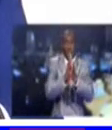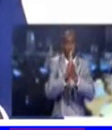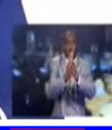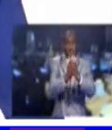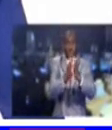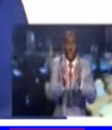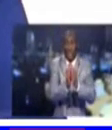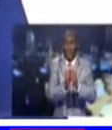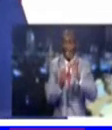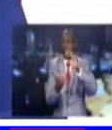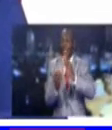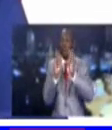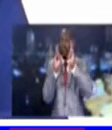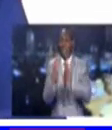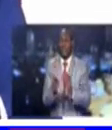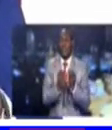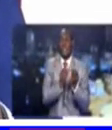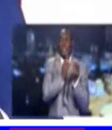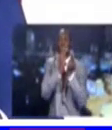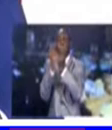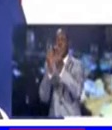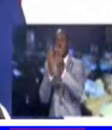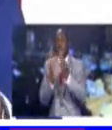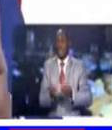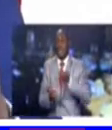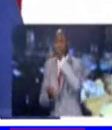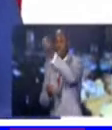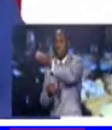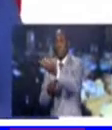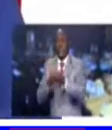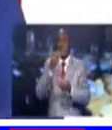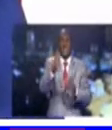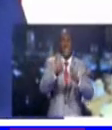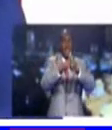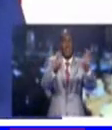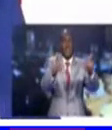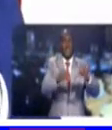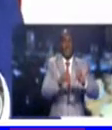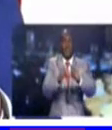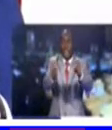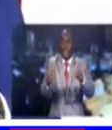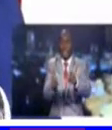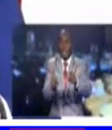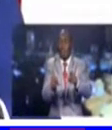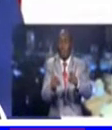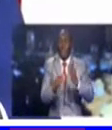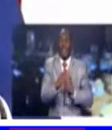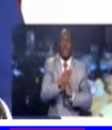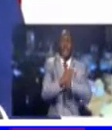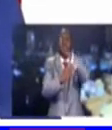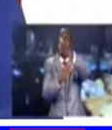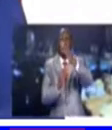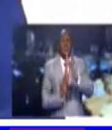travers les personnes qui ne porte que des pauvres dans différents endroits et qui ne transmet